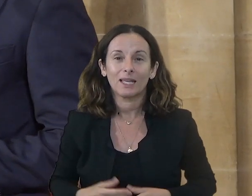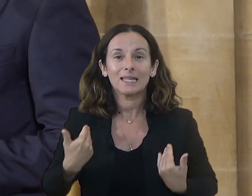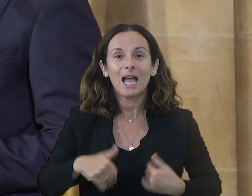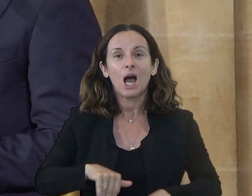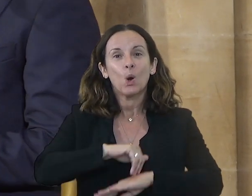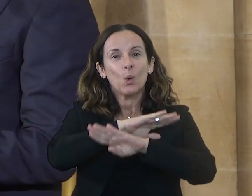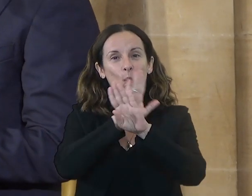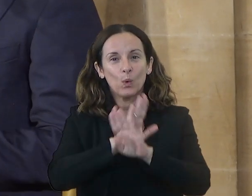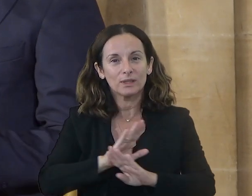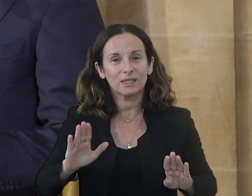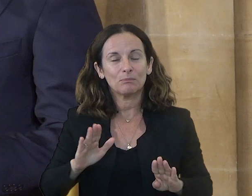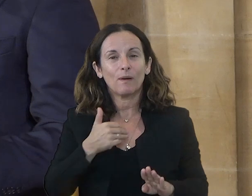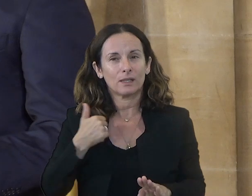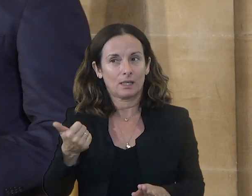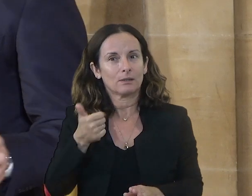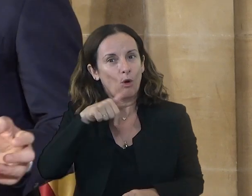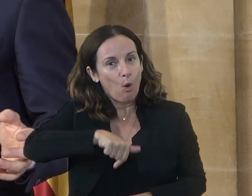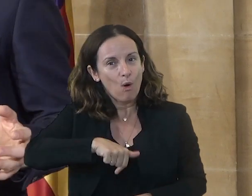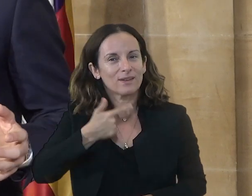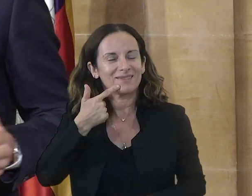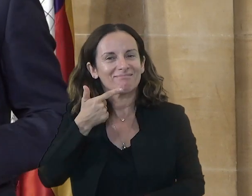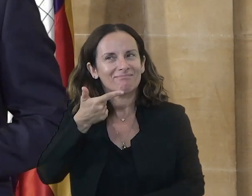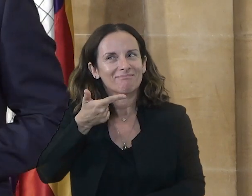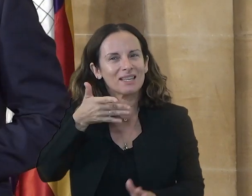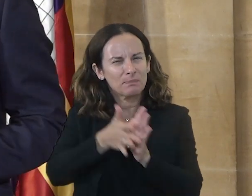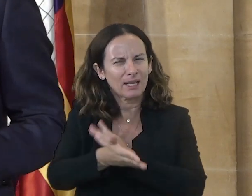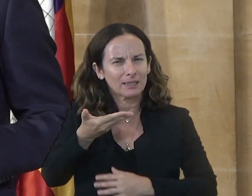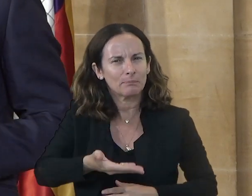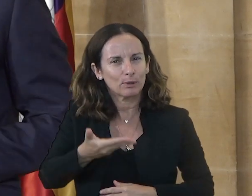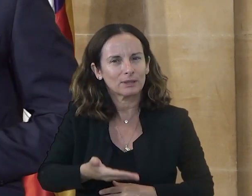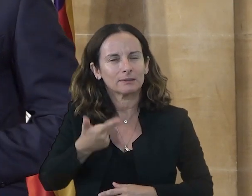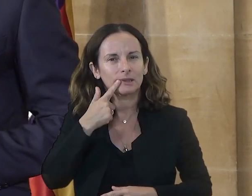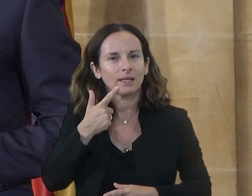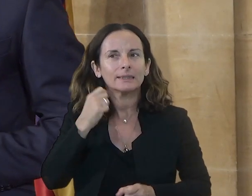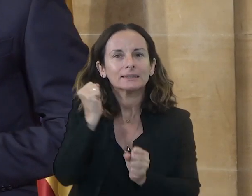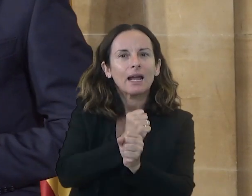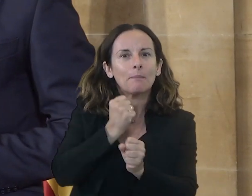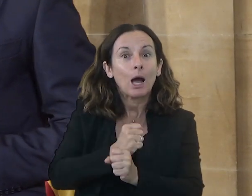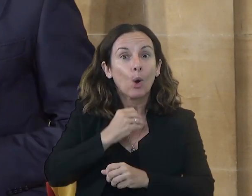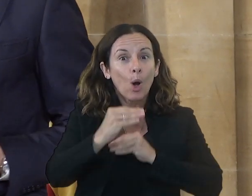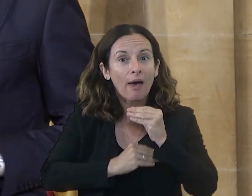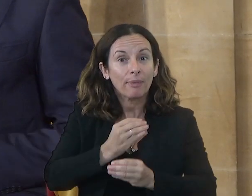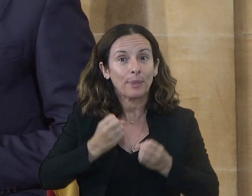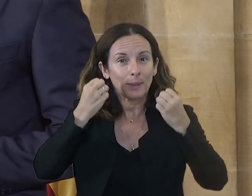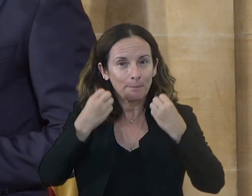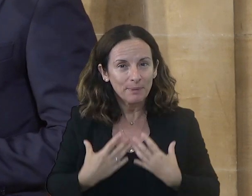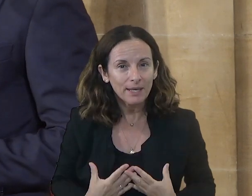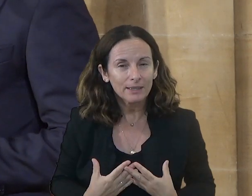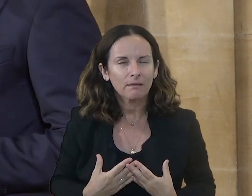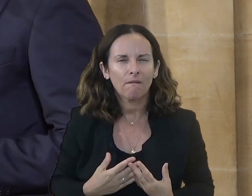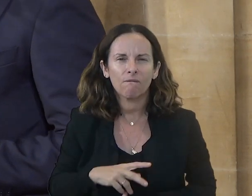podran executar. I en darrer lloc, voldria destacar també avui el valor de la feina ben